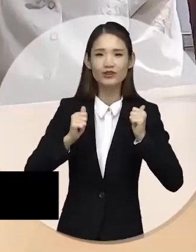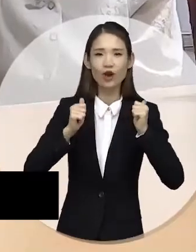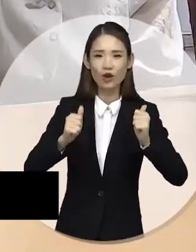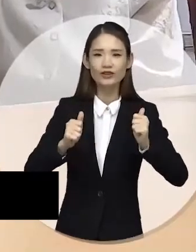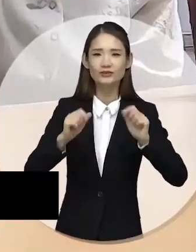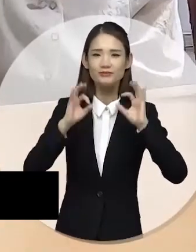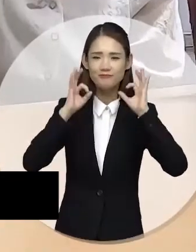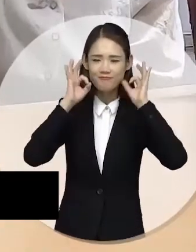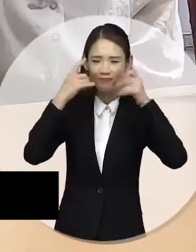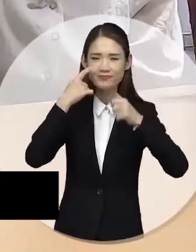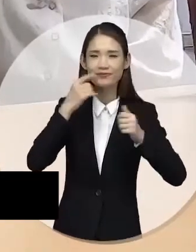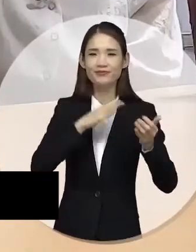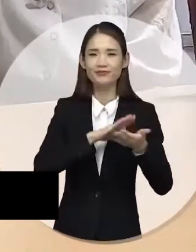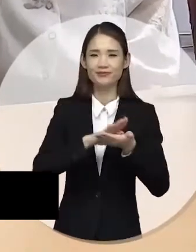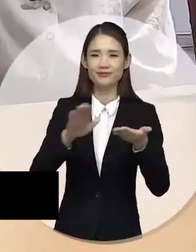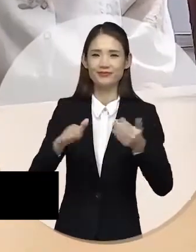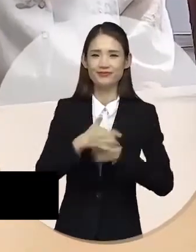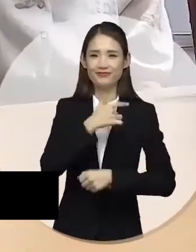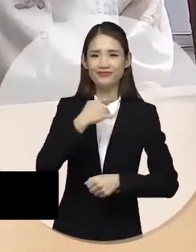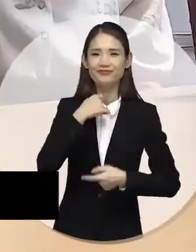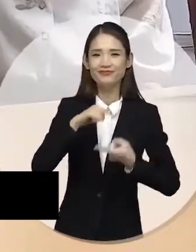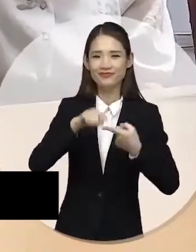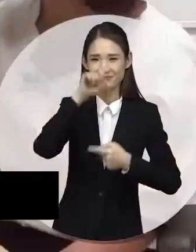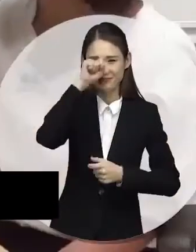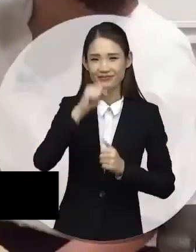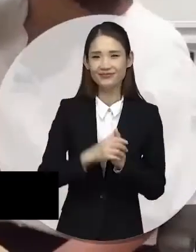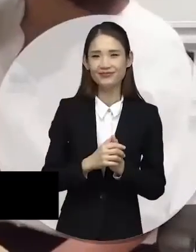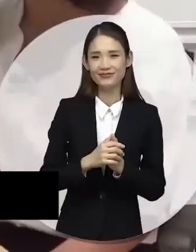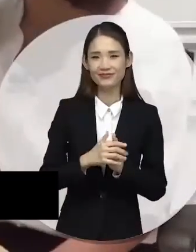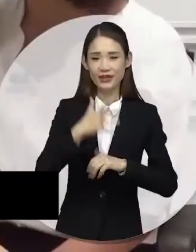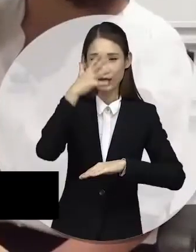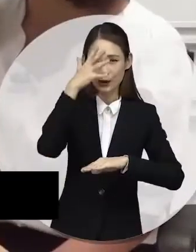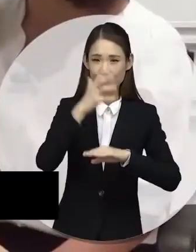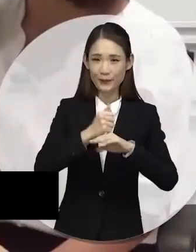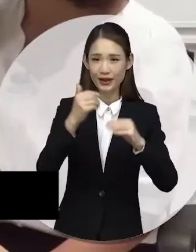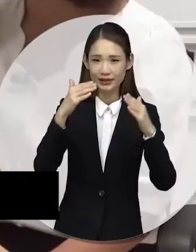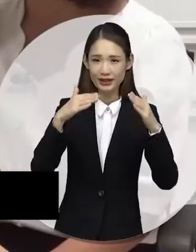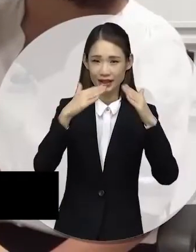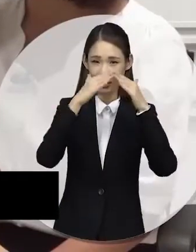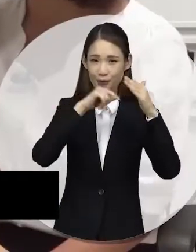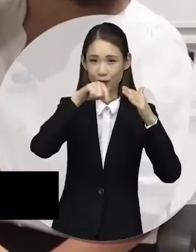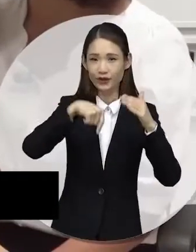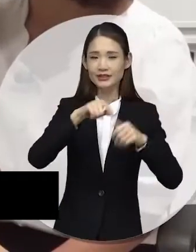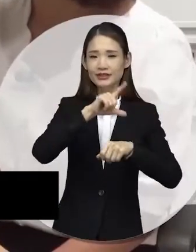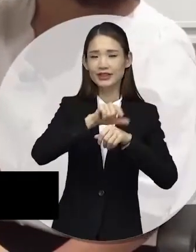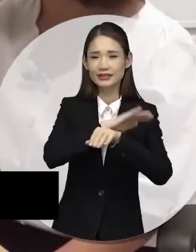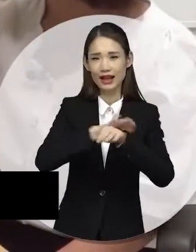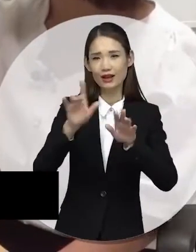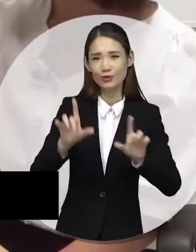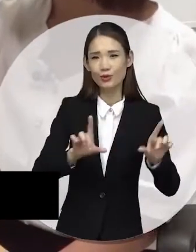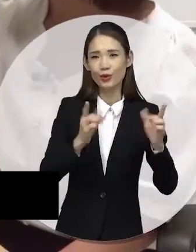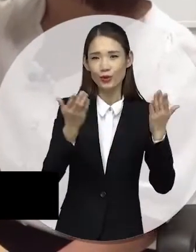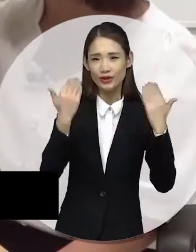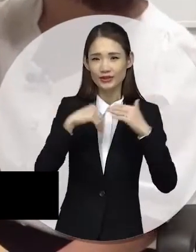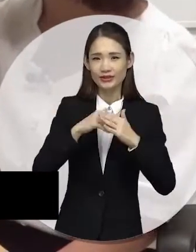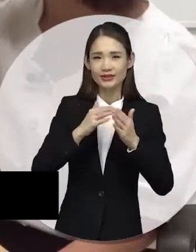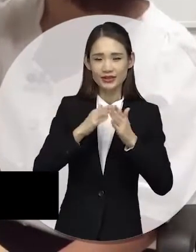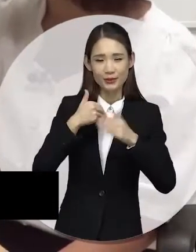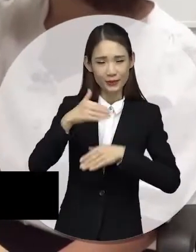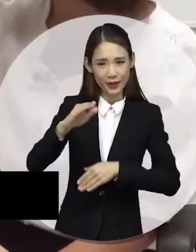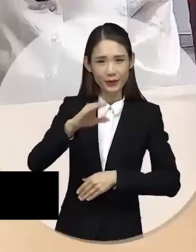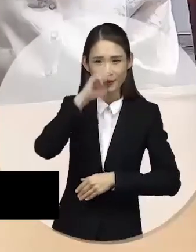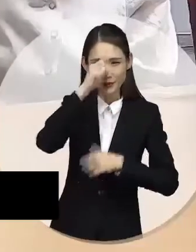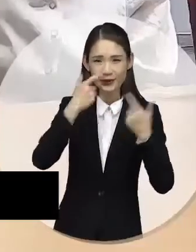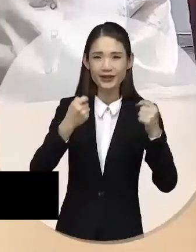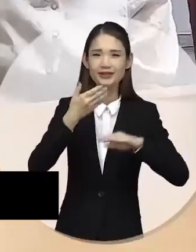노력을 많이 해야 될 것 같네요. 너무 좋아요. 네, 마지막 캠퍼스에서 시간 잘 보내시고 돌아가시면